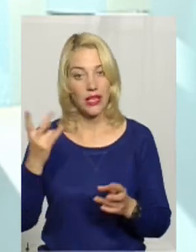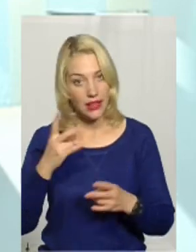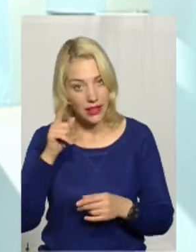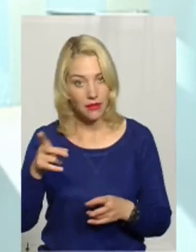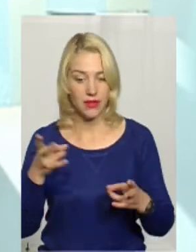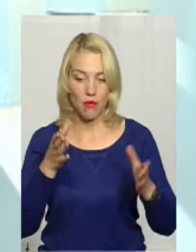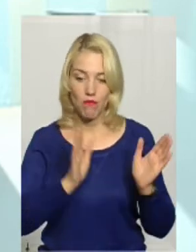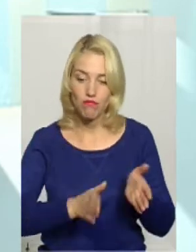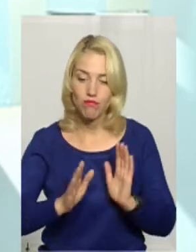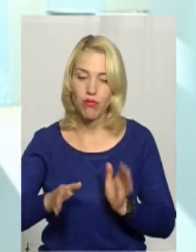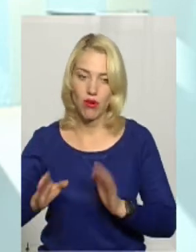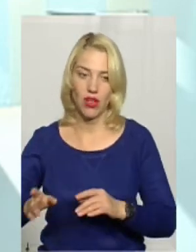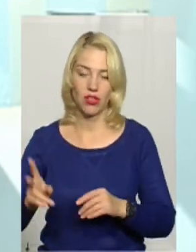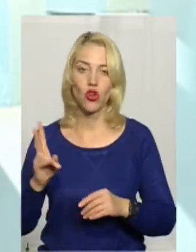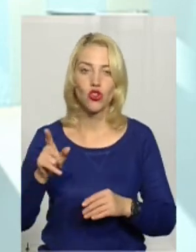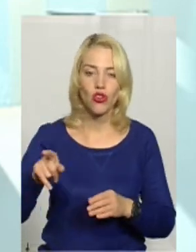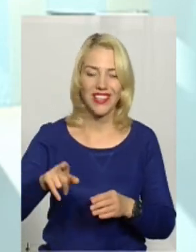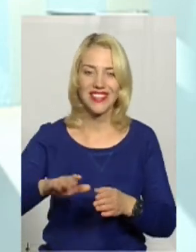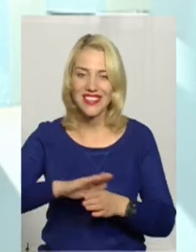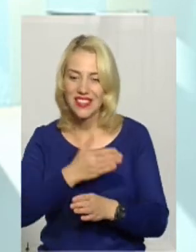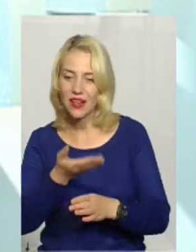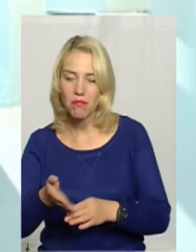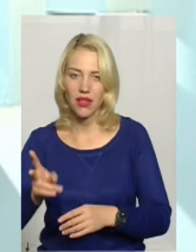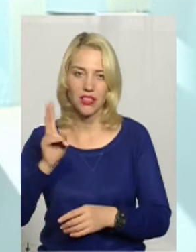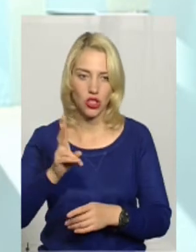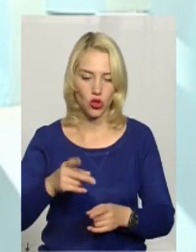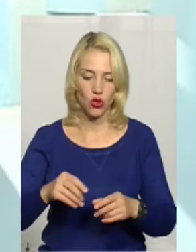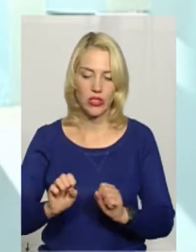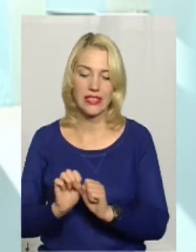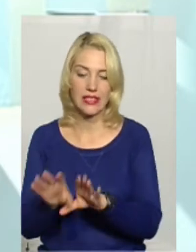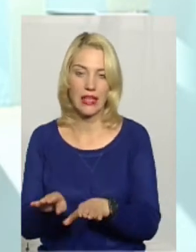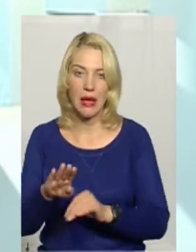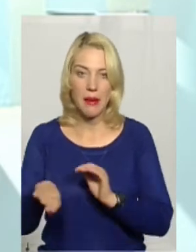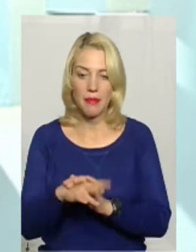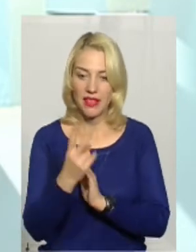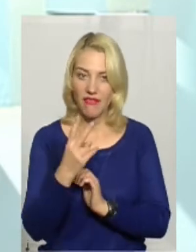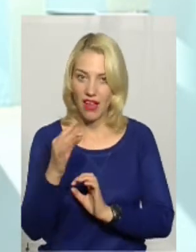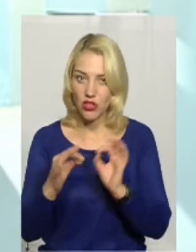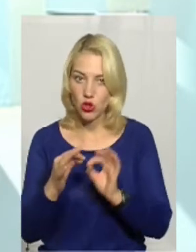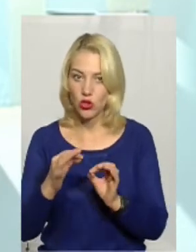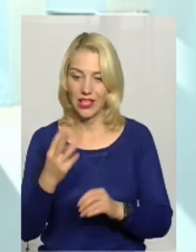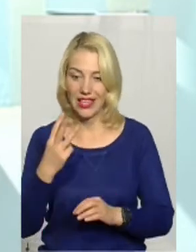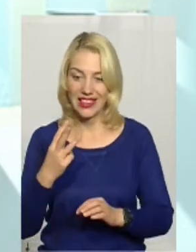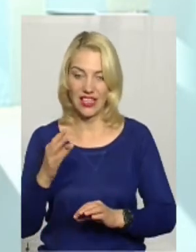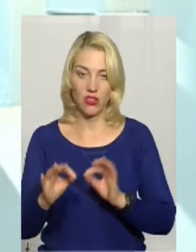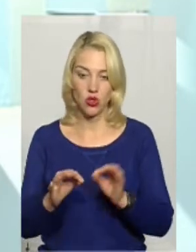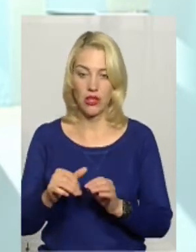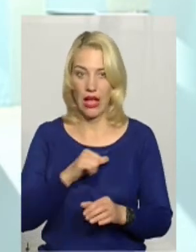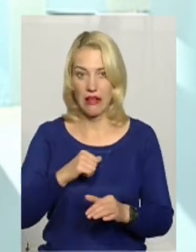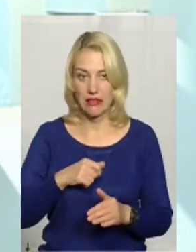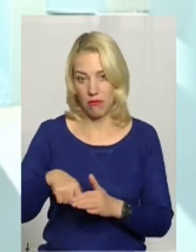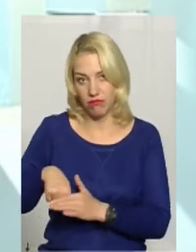навести з тими, хто її дерибанить, хто здає під 2%, під 3%, а фактично ще 10% ложить собі в кишеню